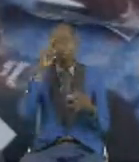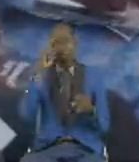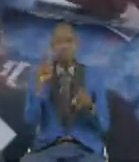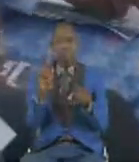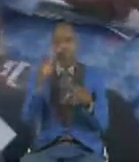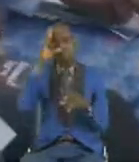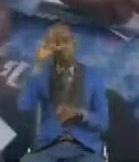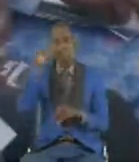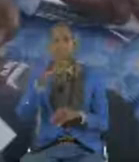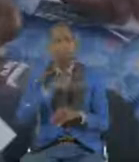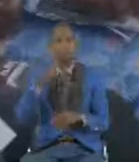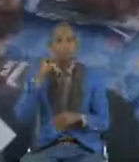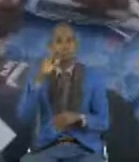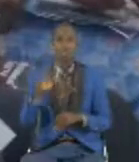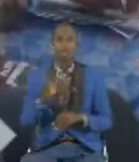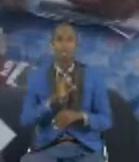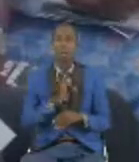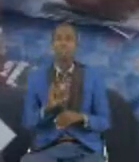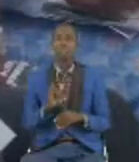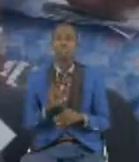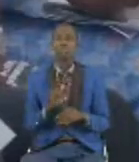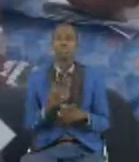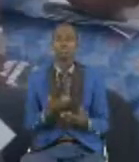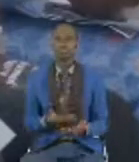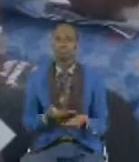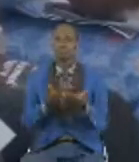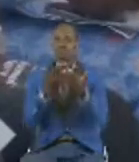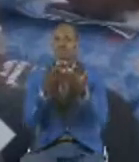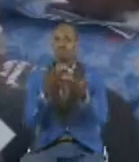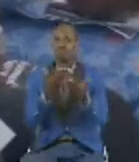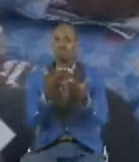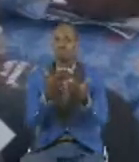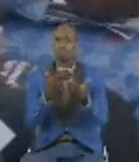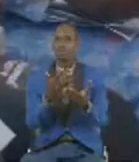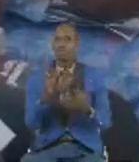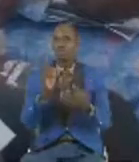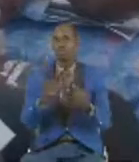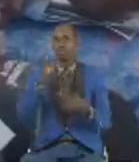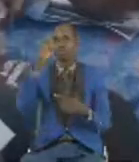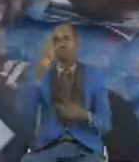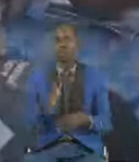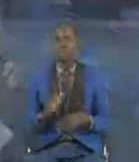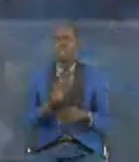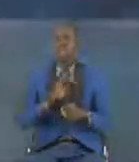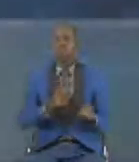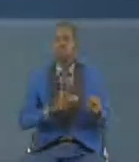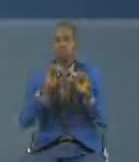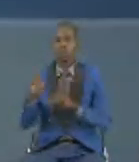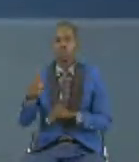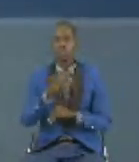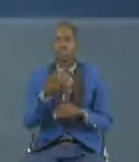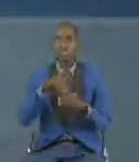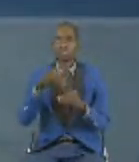Et maintenant, je vous recommande à Dieu, je vous transfère à Dieu, je vous place dans les mains de